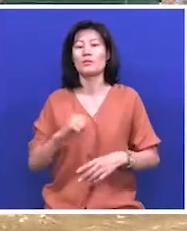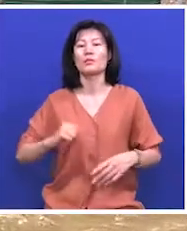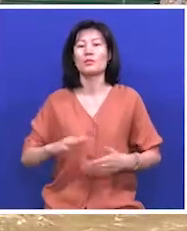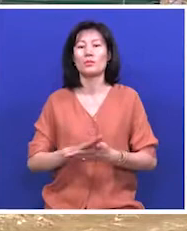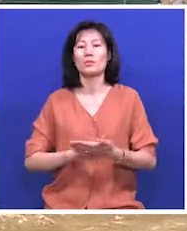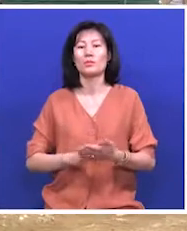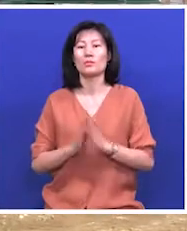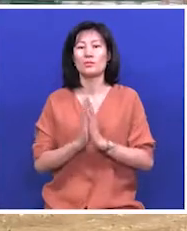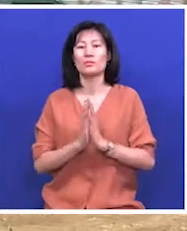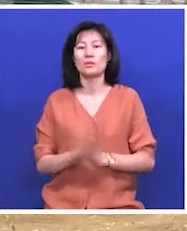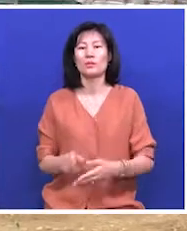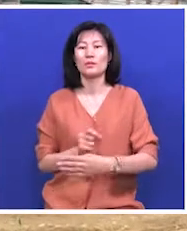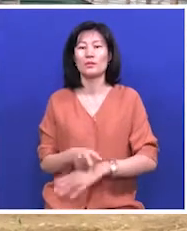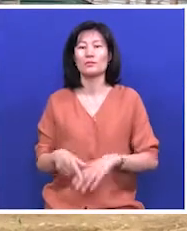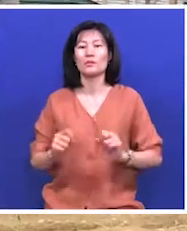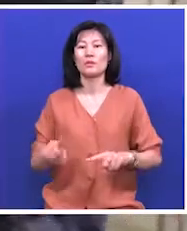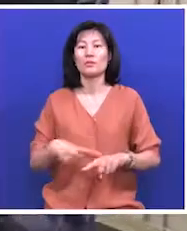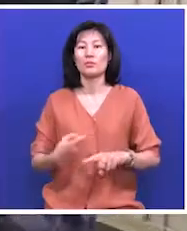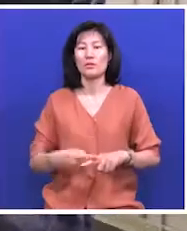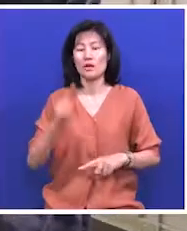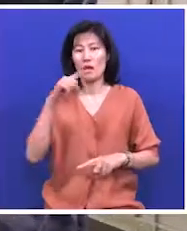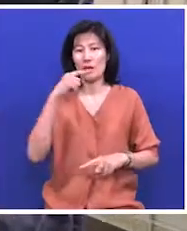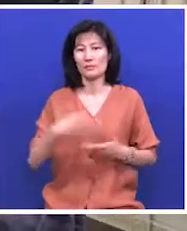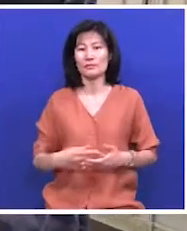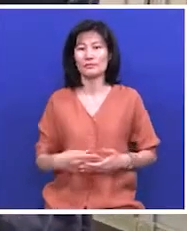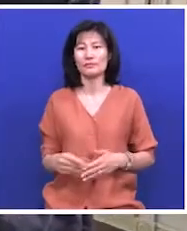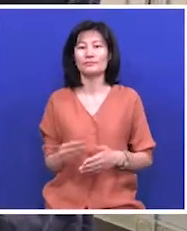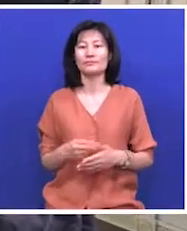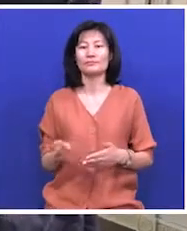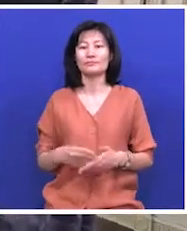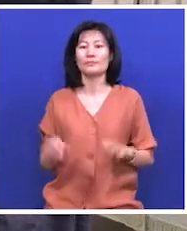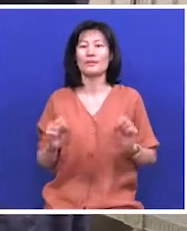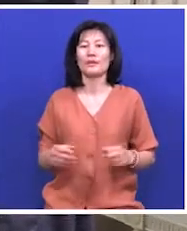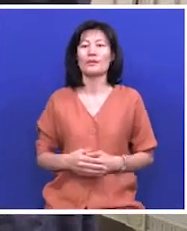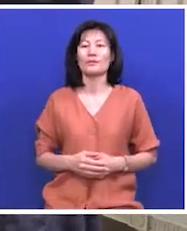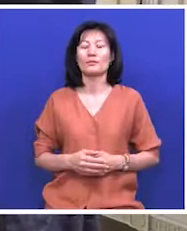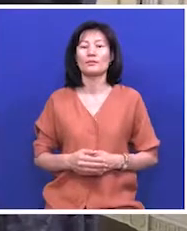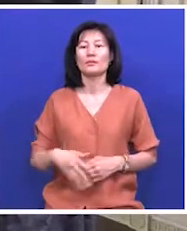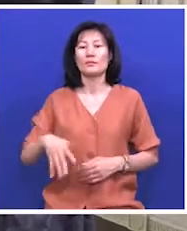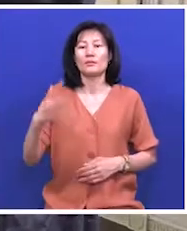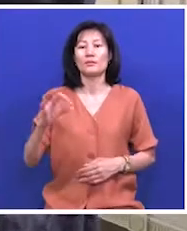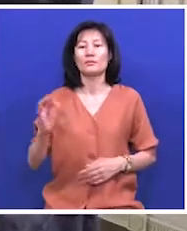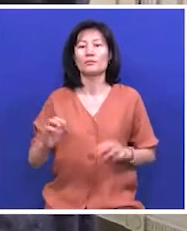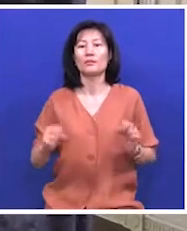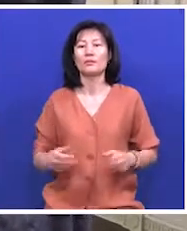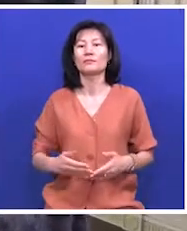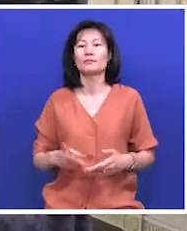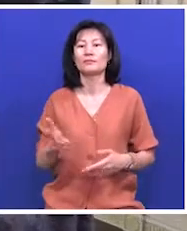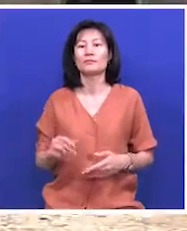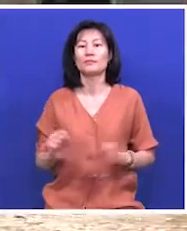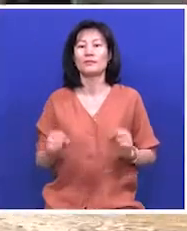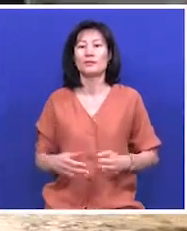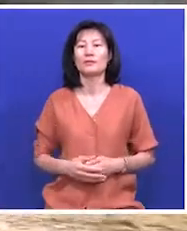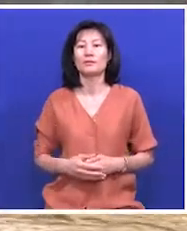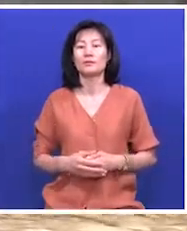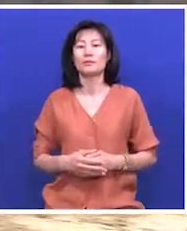тұрғынның өтінішін қанағаттандыруды тапсырды. Бұл кісілер айтқан жаңа ақшасын беріп жолға келістік. 50% береміз. 50% берді